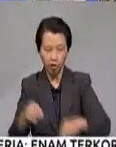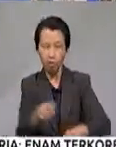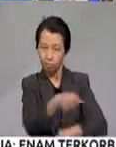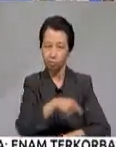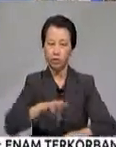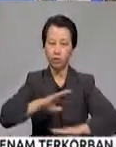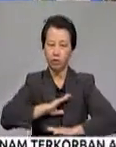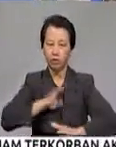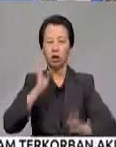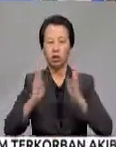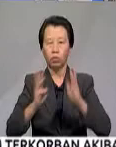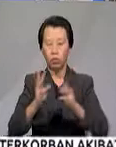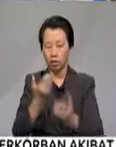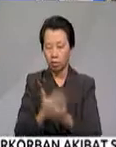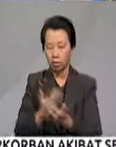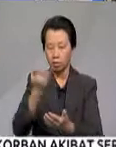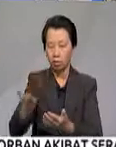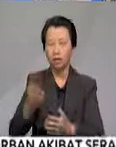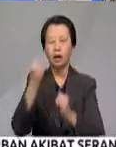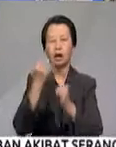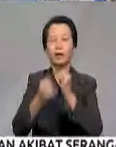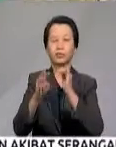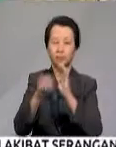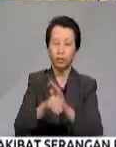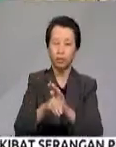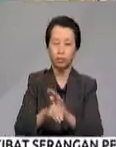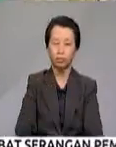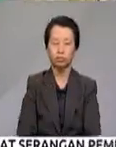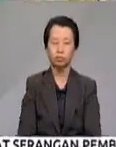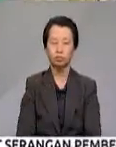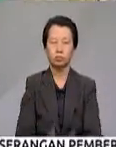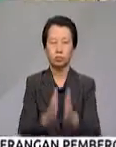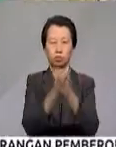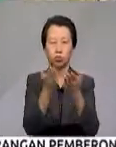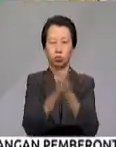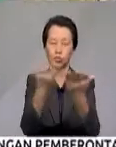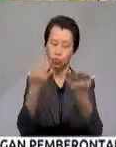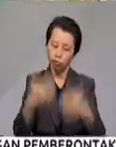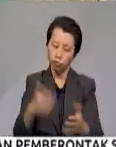ditawarkan meskipun membeli di saat-saat akhir. Buku-buku dah beli,